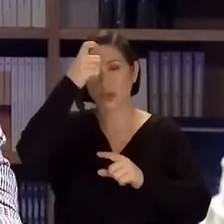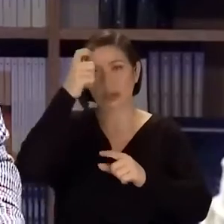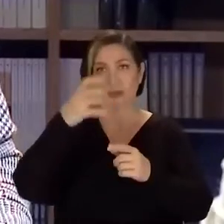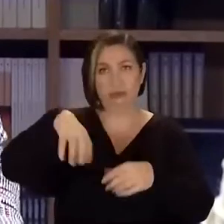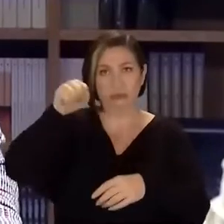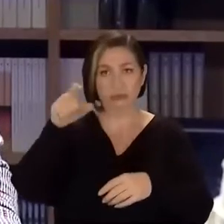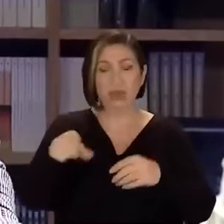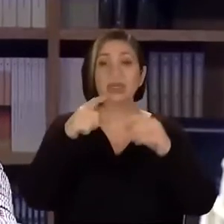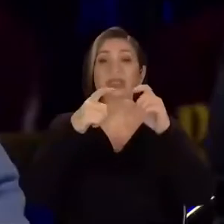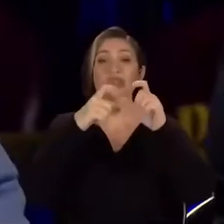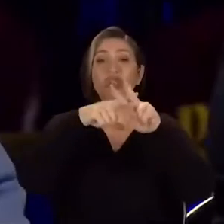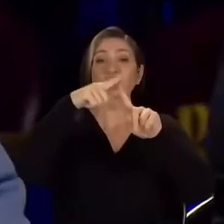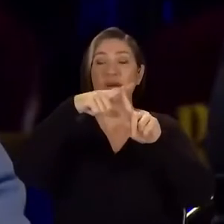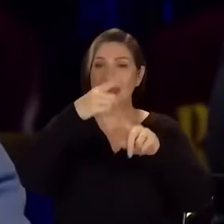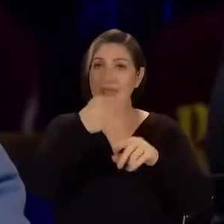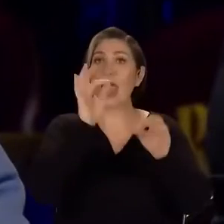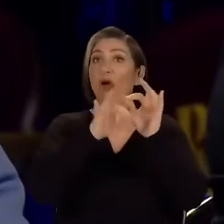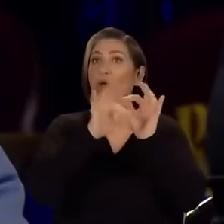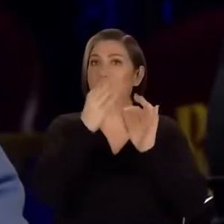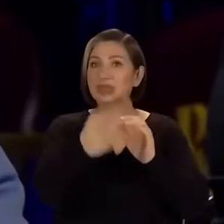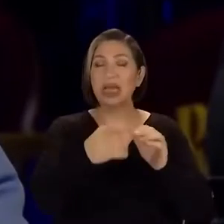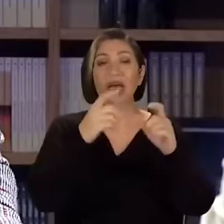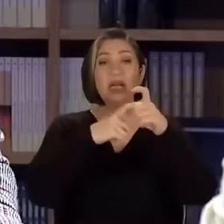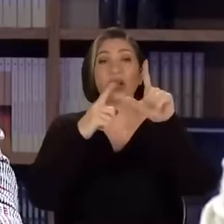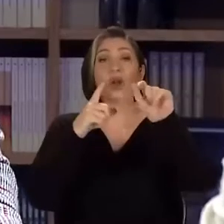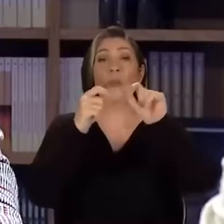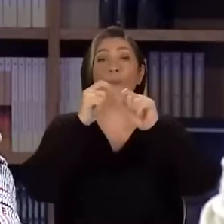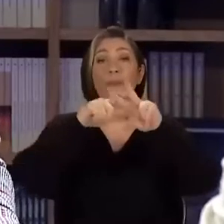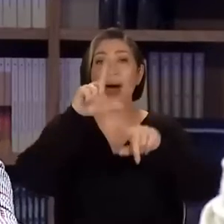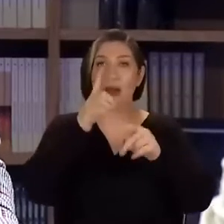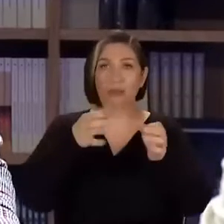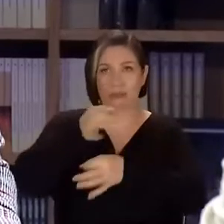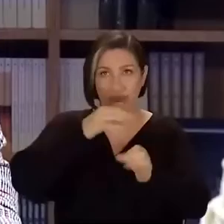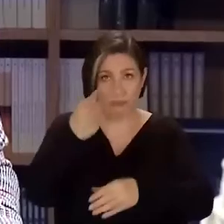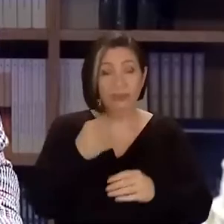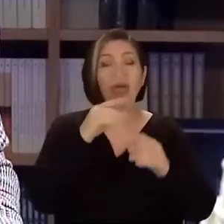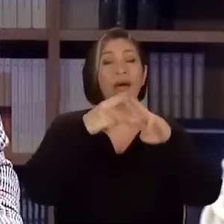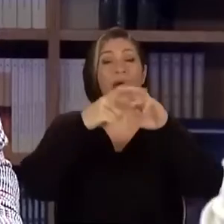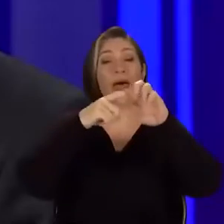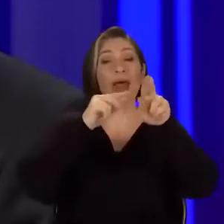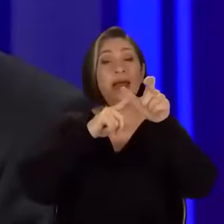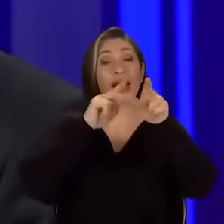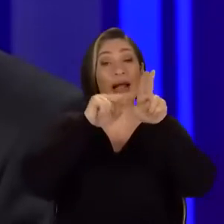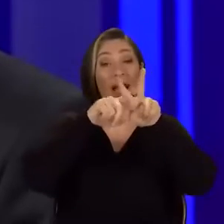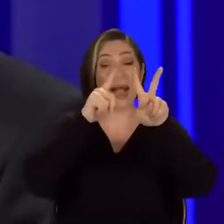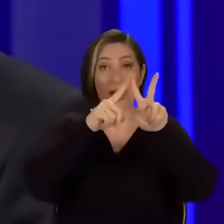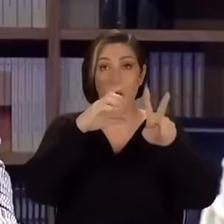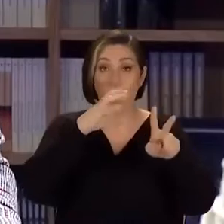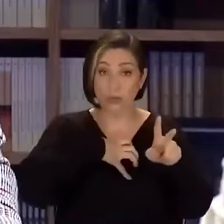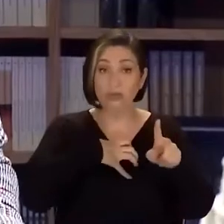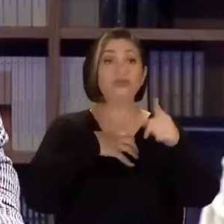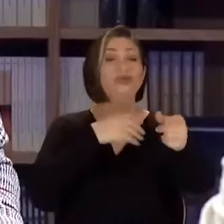Sayın Şant Manukyan ekonomist ve global stratejist, Sayın Erkan Öz, gazeteci, yazar,